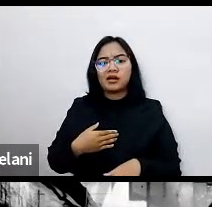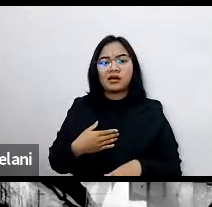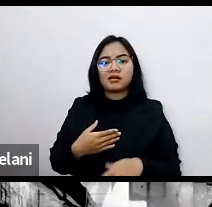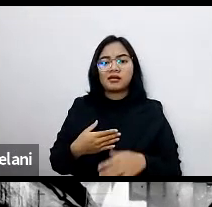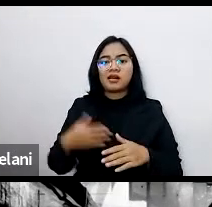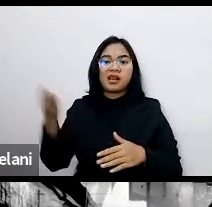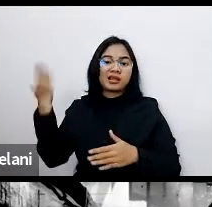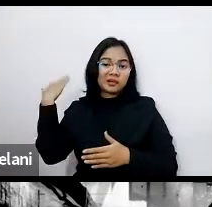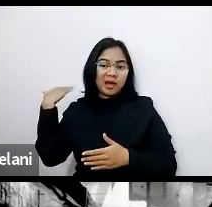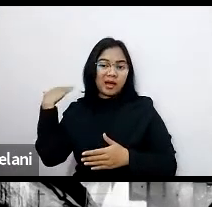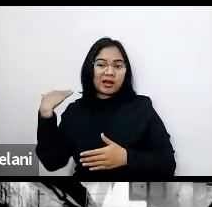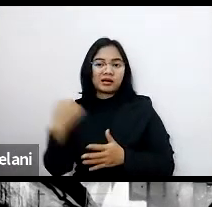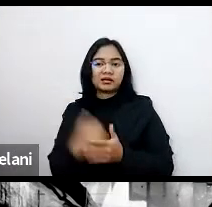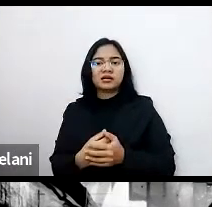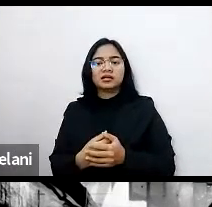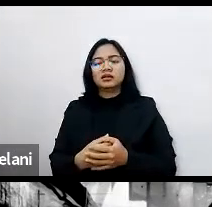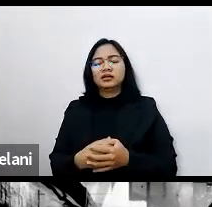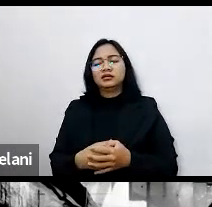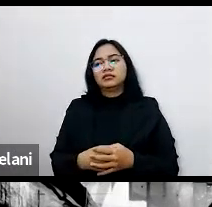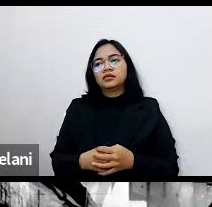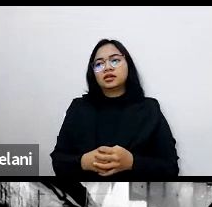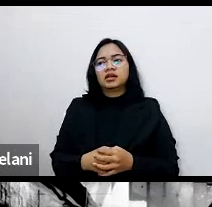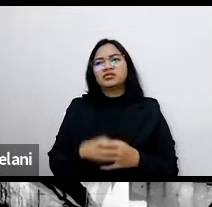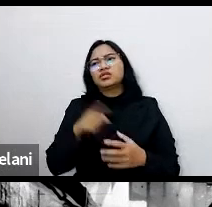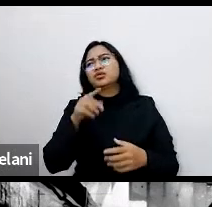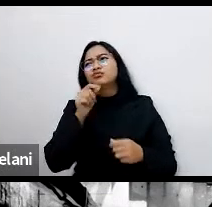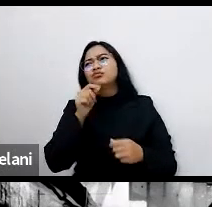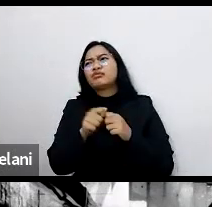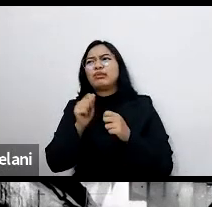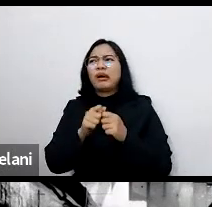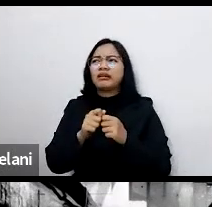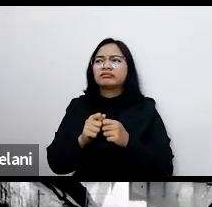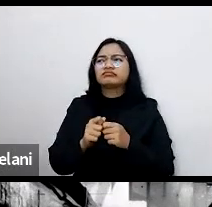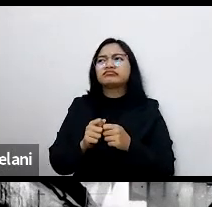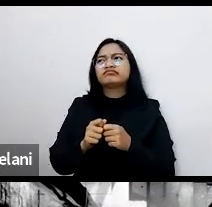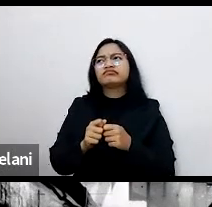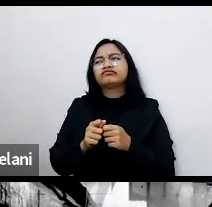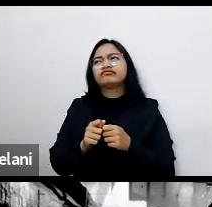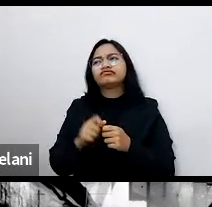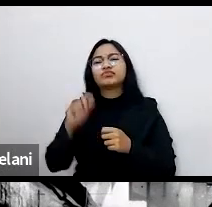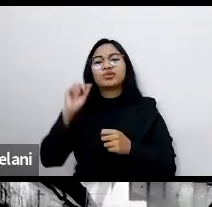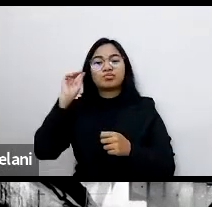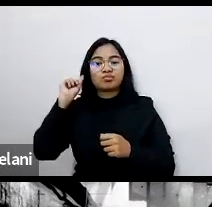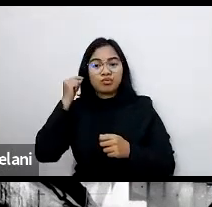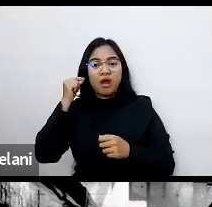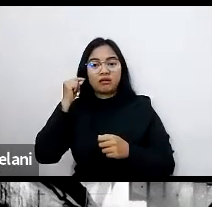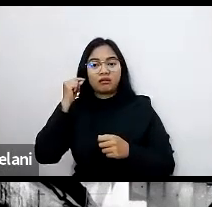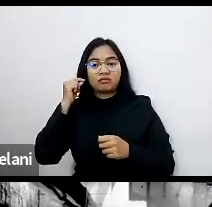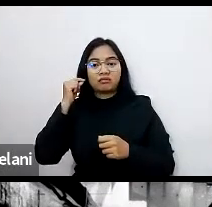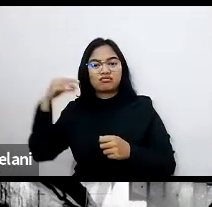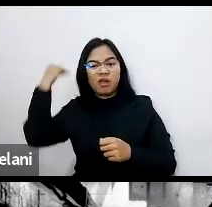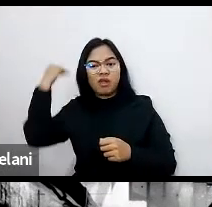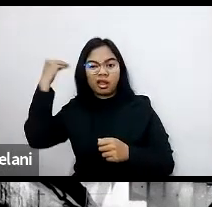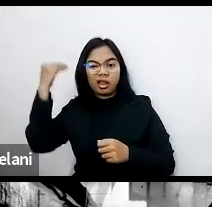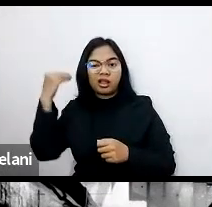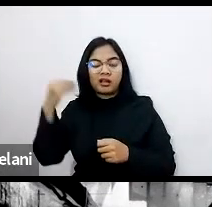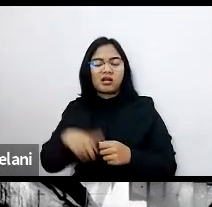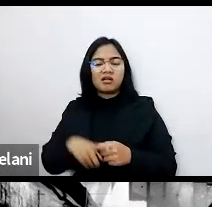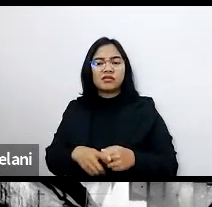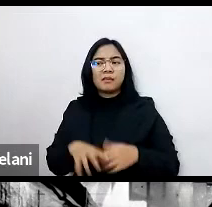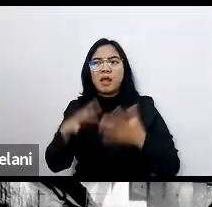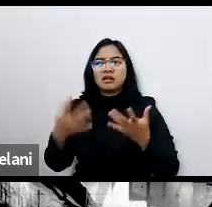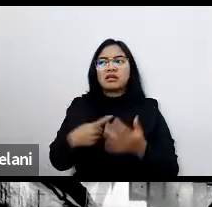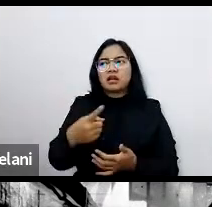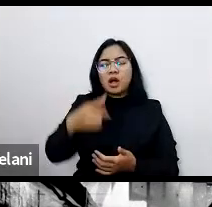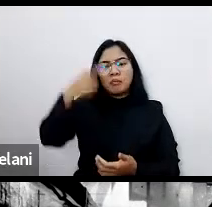agak kesulitan di situ. Mulai dia, apalagi kita kan belajar bahasa Inggris di SD, SMP, SMA itu ya kalau